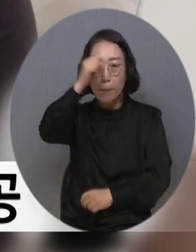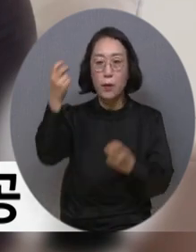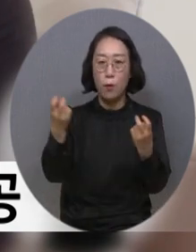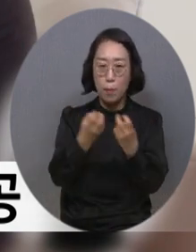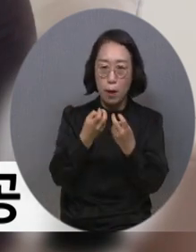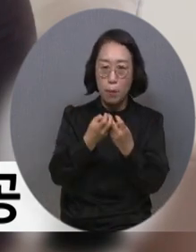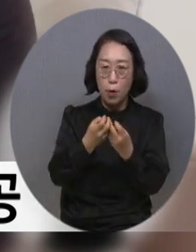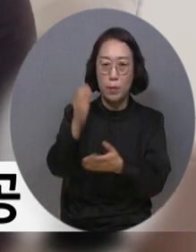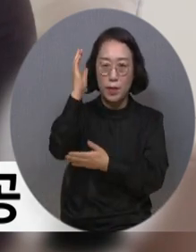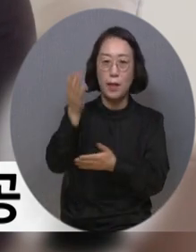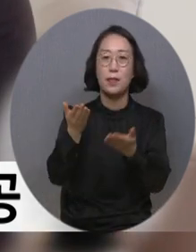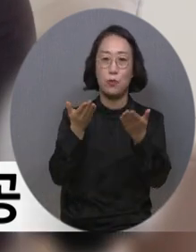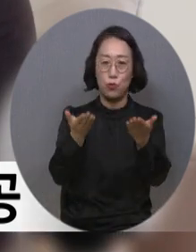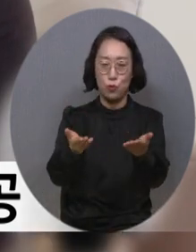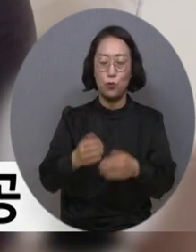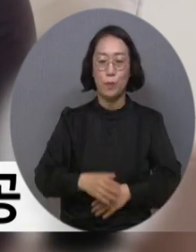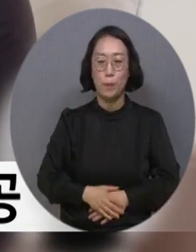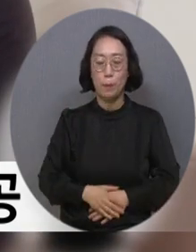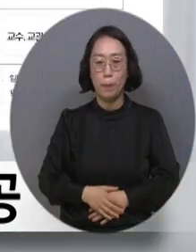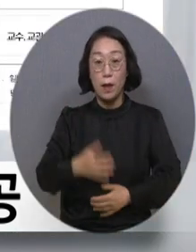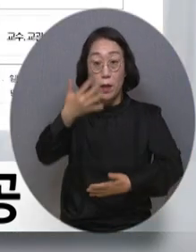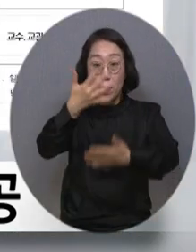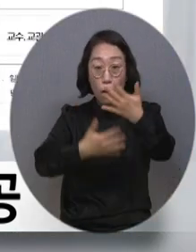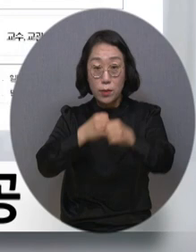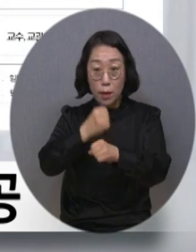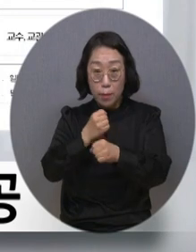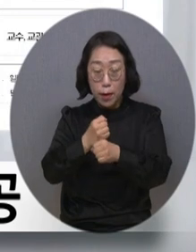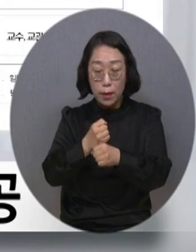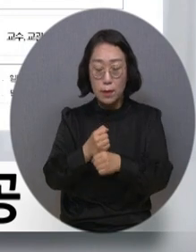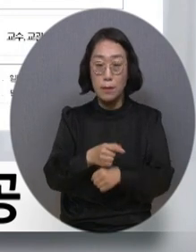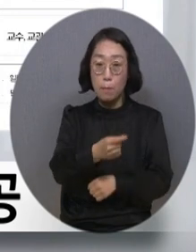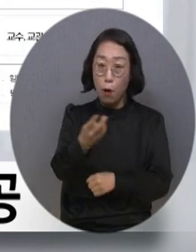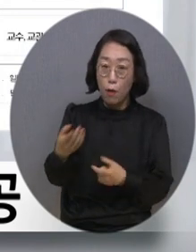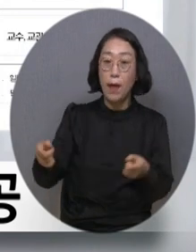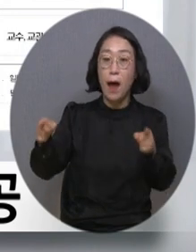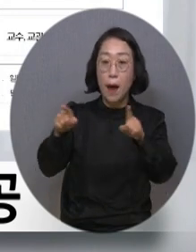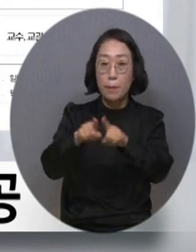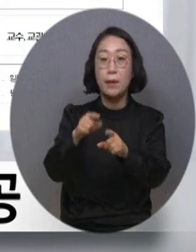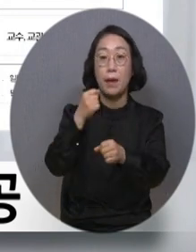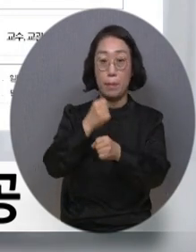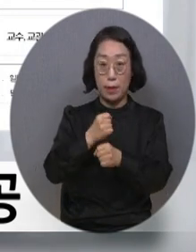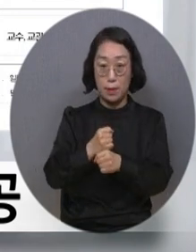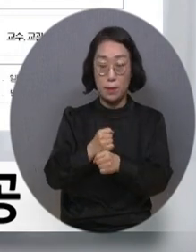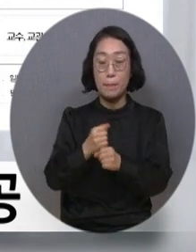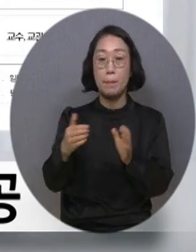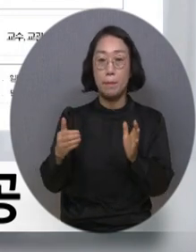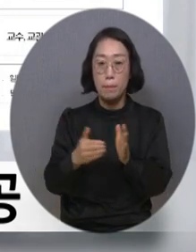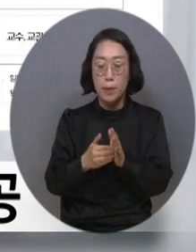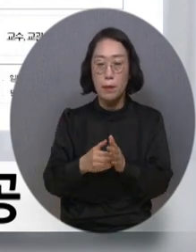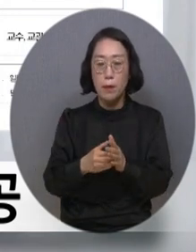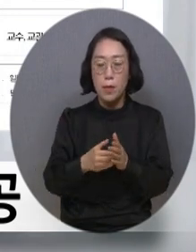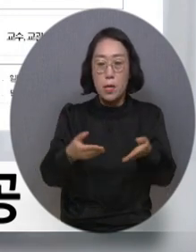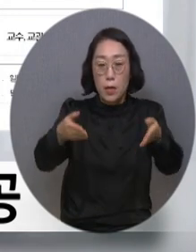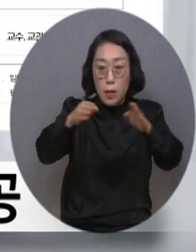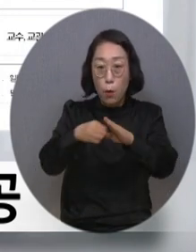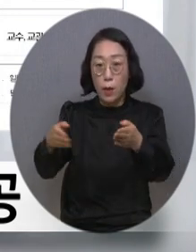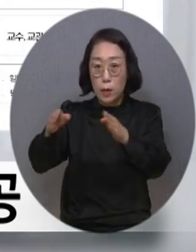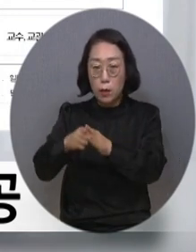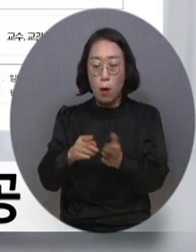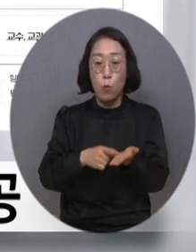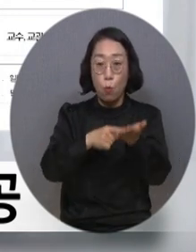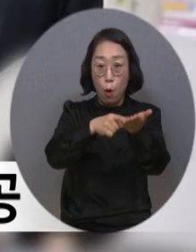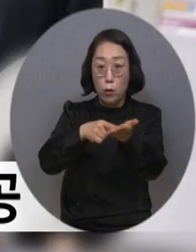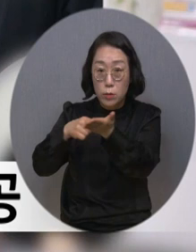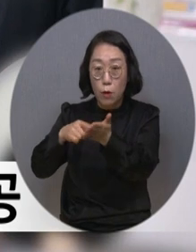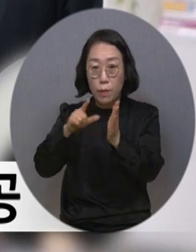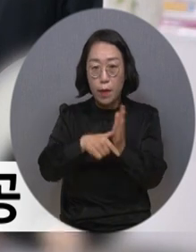함께 소개합니다 영상은 관계부처와 협업으로 공동 제작됐으며 각 기간의 원서접수